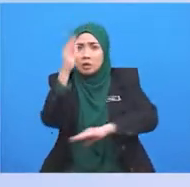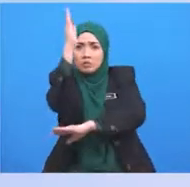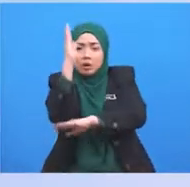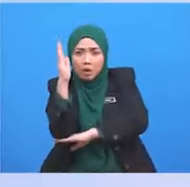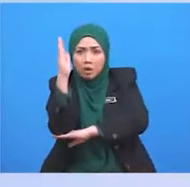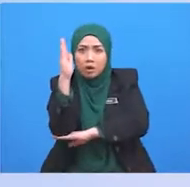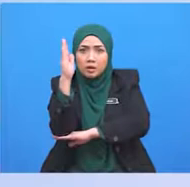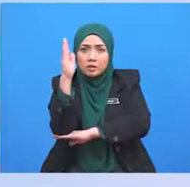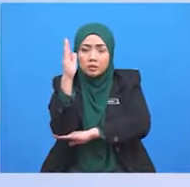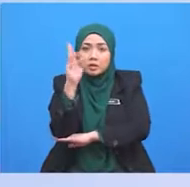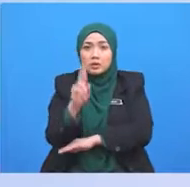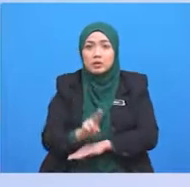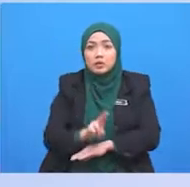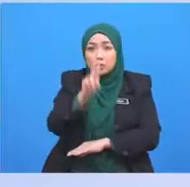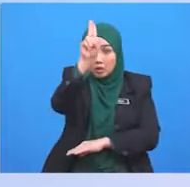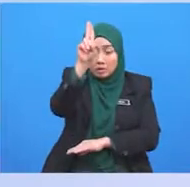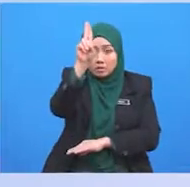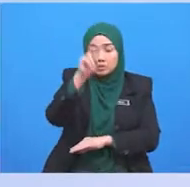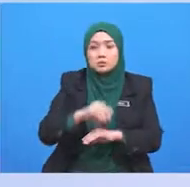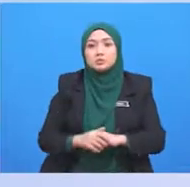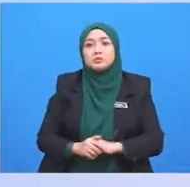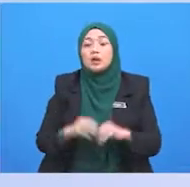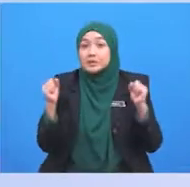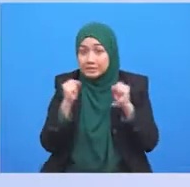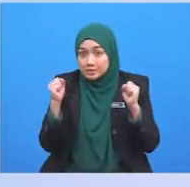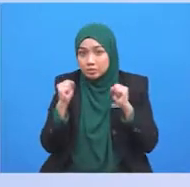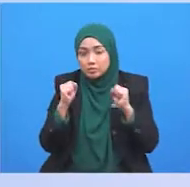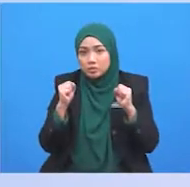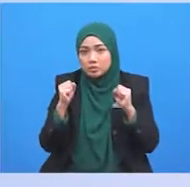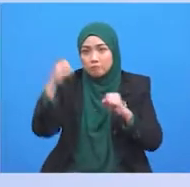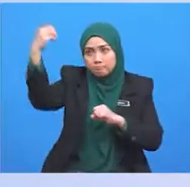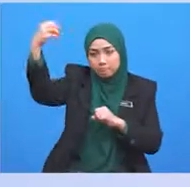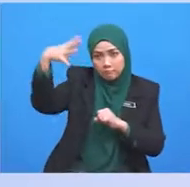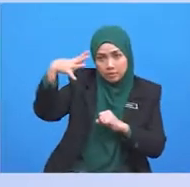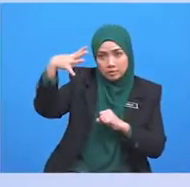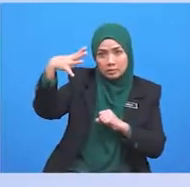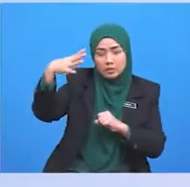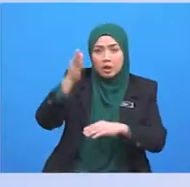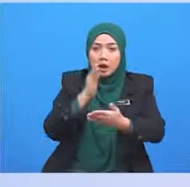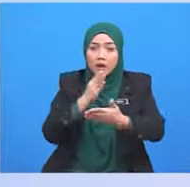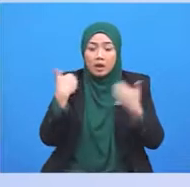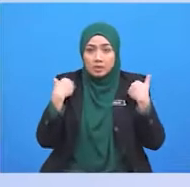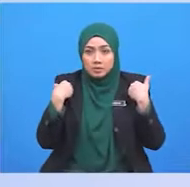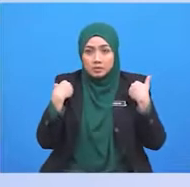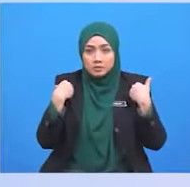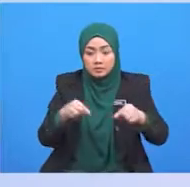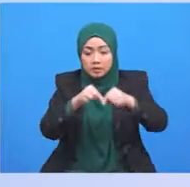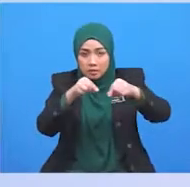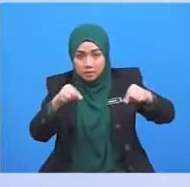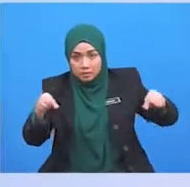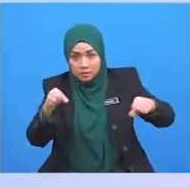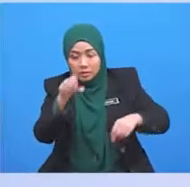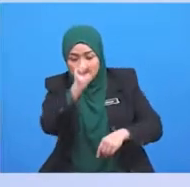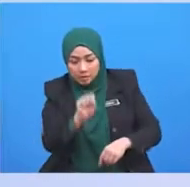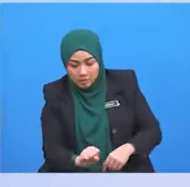di hemisfera utara, pada solstice musim sejuk, pancaran matahari berada di garisan jadi di